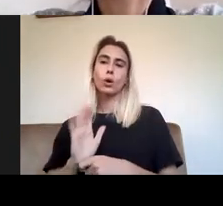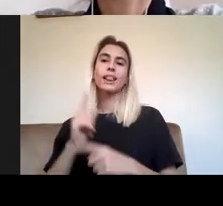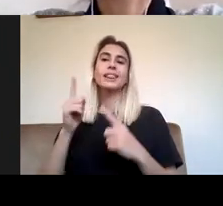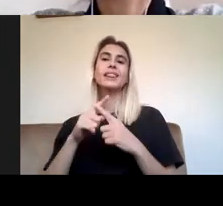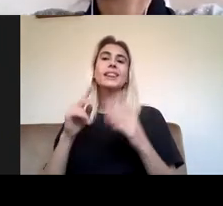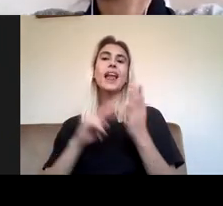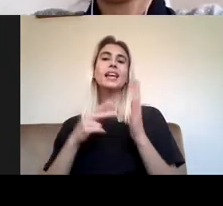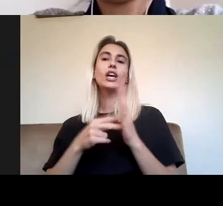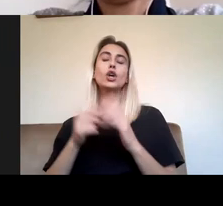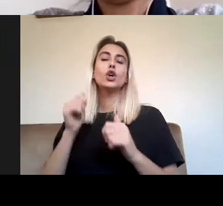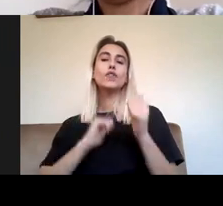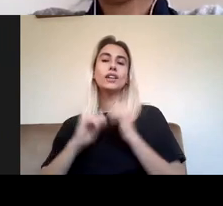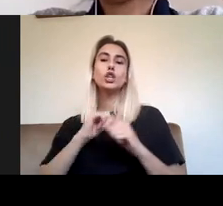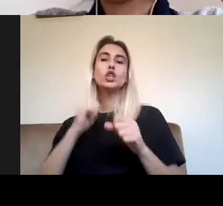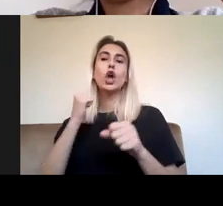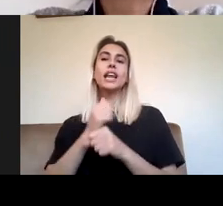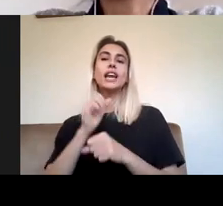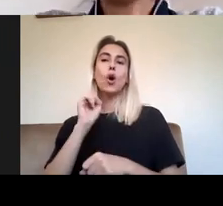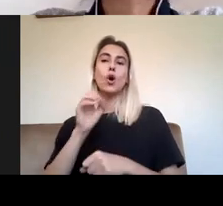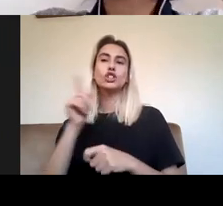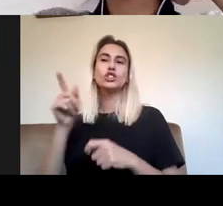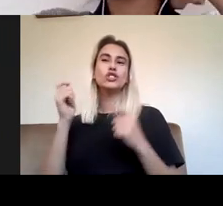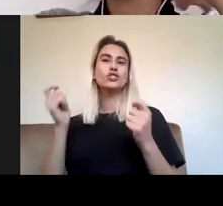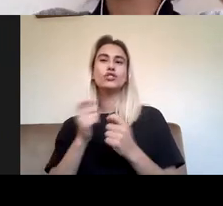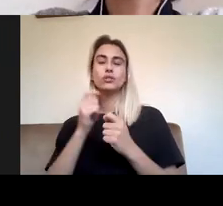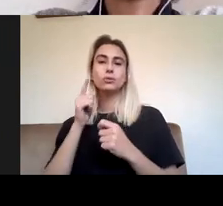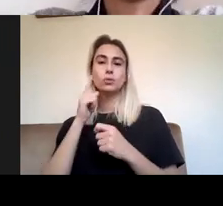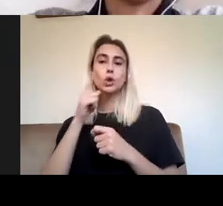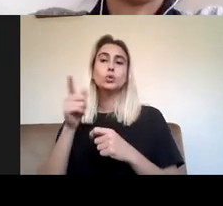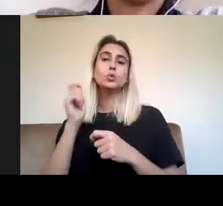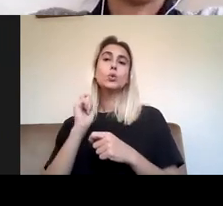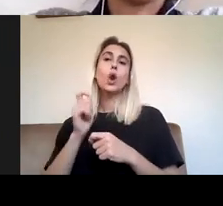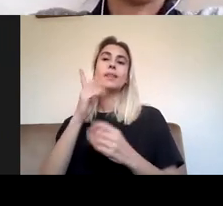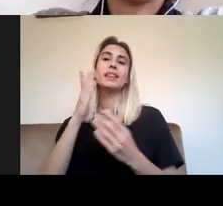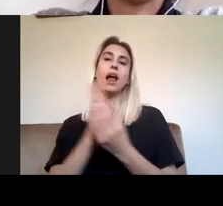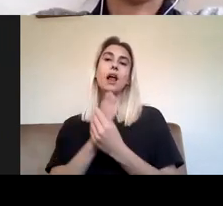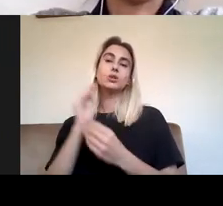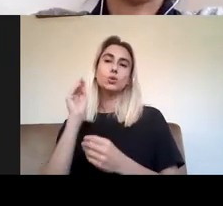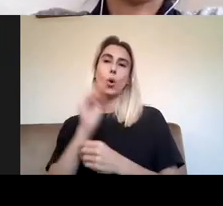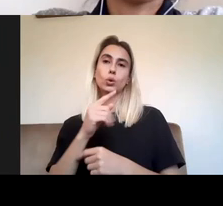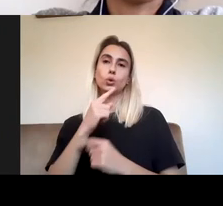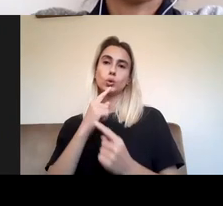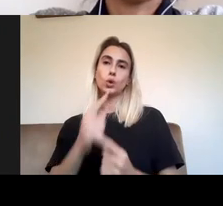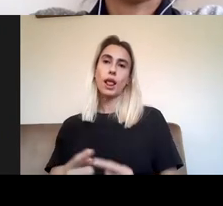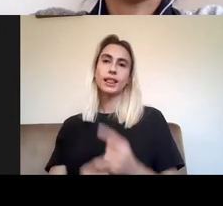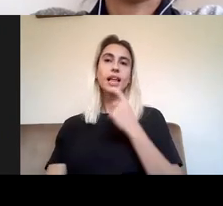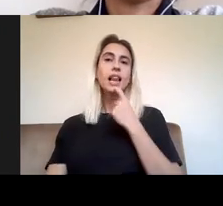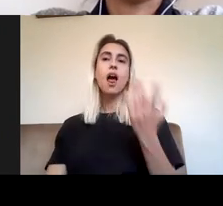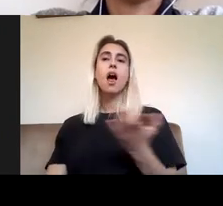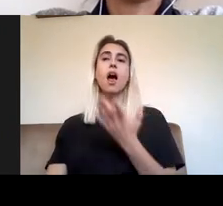Üniversitede Göksel'in Hoca, Çağrı'nın da çalıştığı Göksel'in Hoca zorunlu bir ders koyduğunu söylemişti yıllar önce.